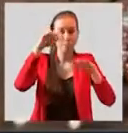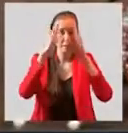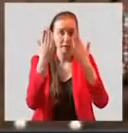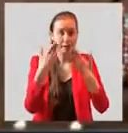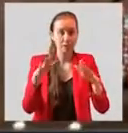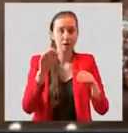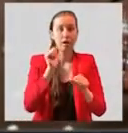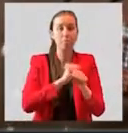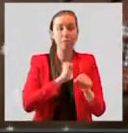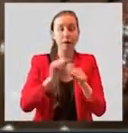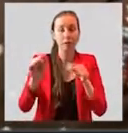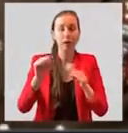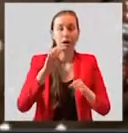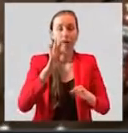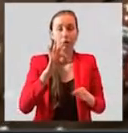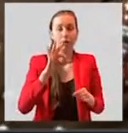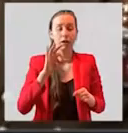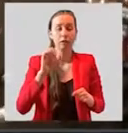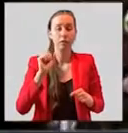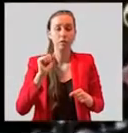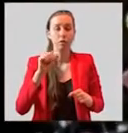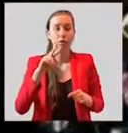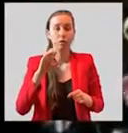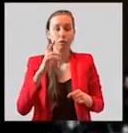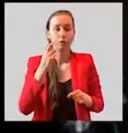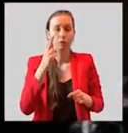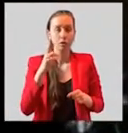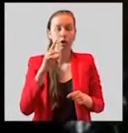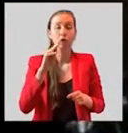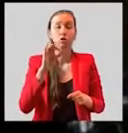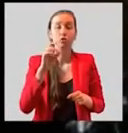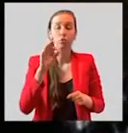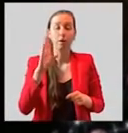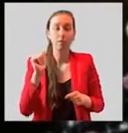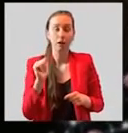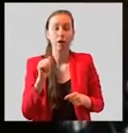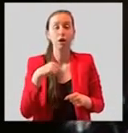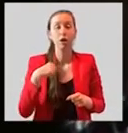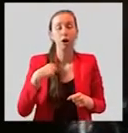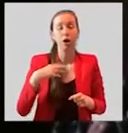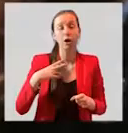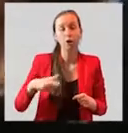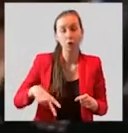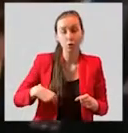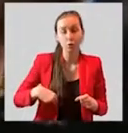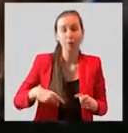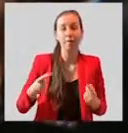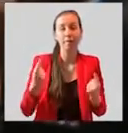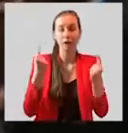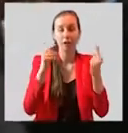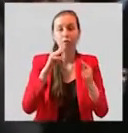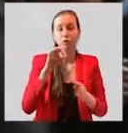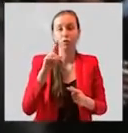случаю много почетных гостей. Маршал бронетанковых войск Олег Александрович Лосик, Маргарита Георгиевна Жукова,